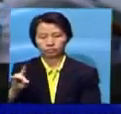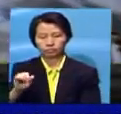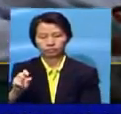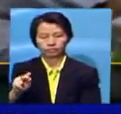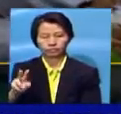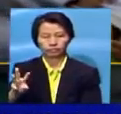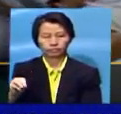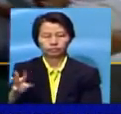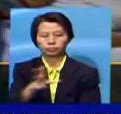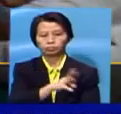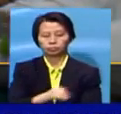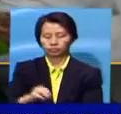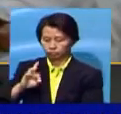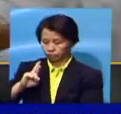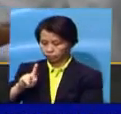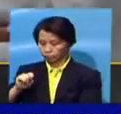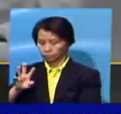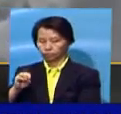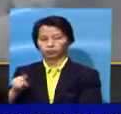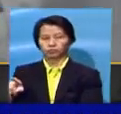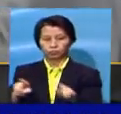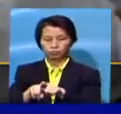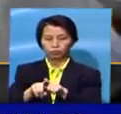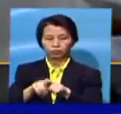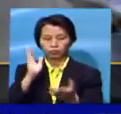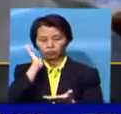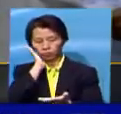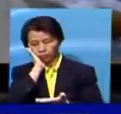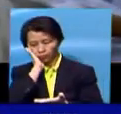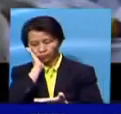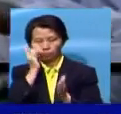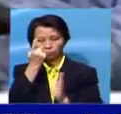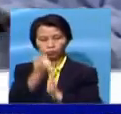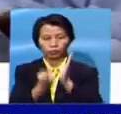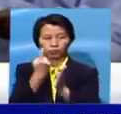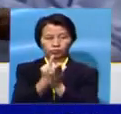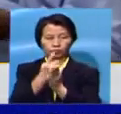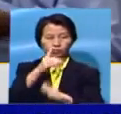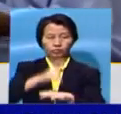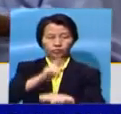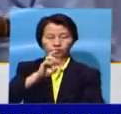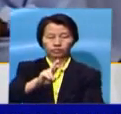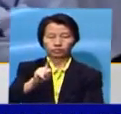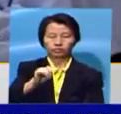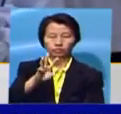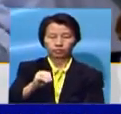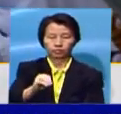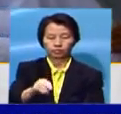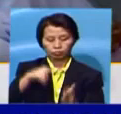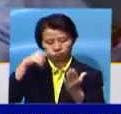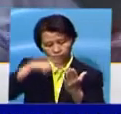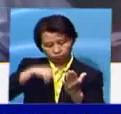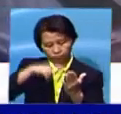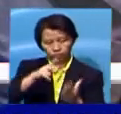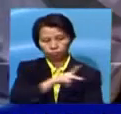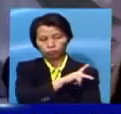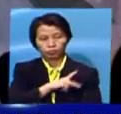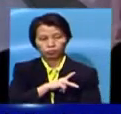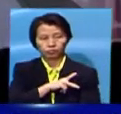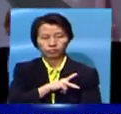UM jid Muhammadi angkasri dip ketua masjid